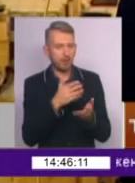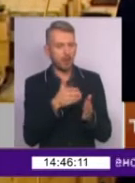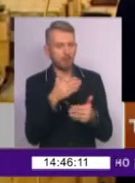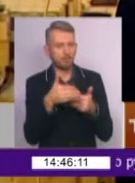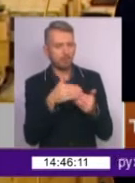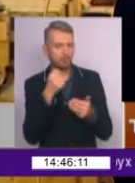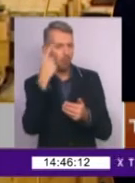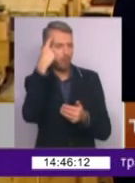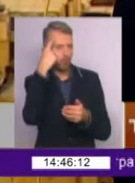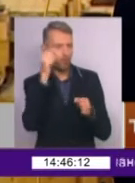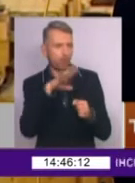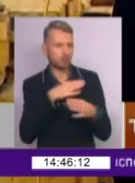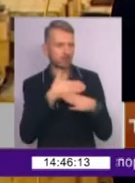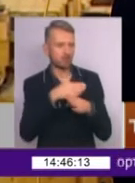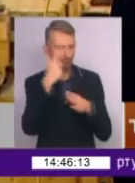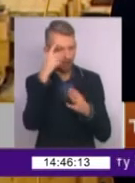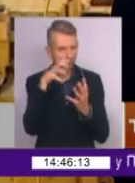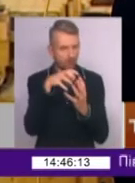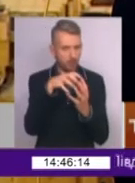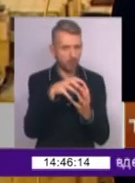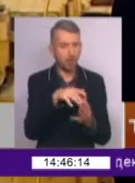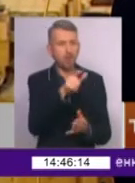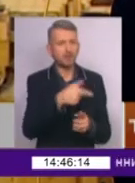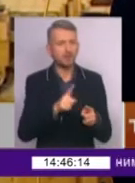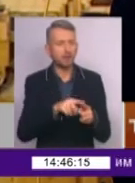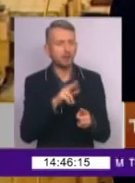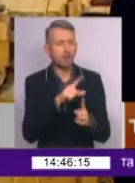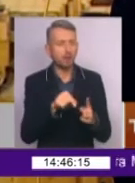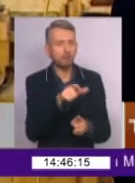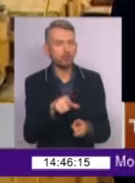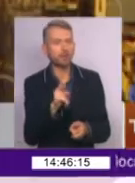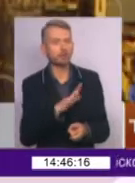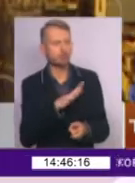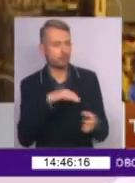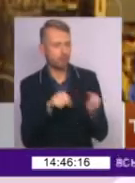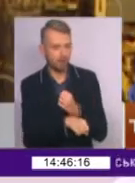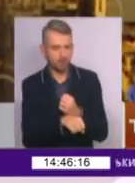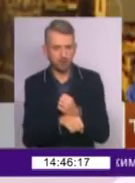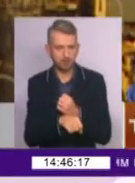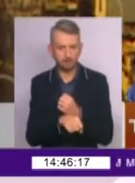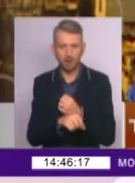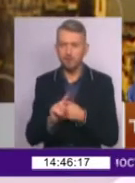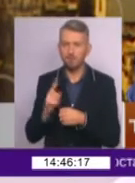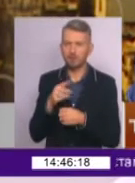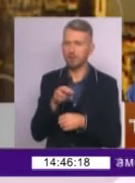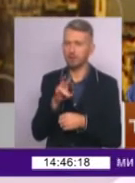ближче до мозку. Тобто, як правило, це буває у людей, які мали травму. Тобто первинний менінгіт був